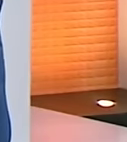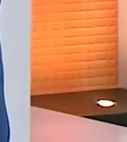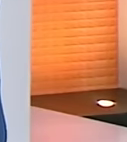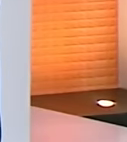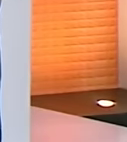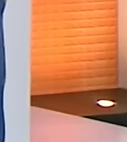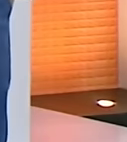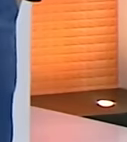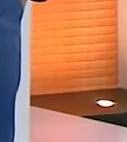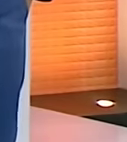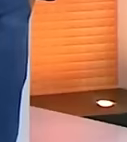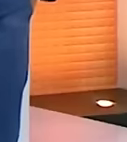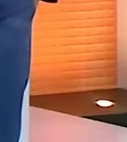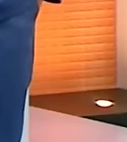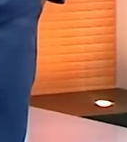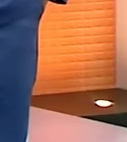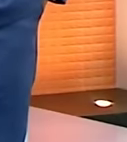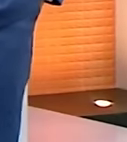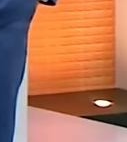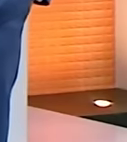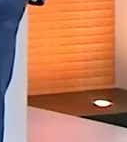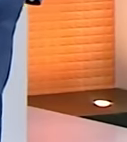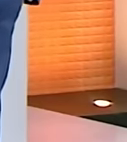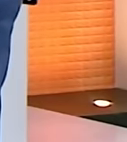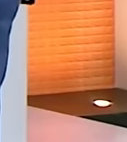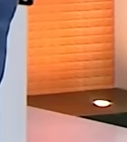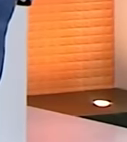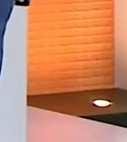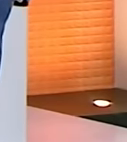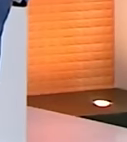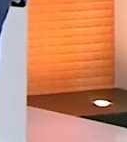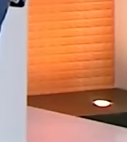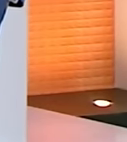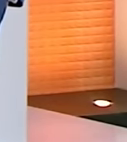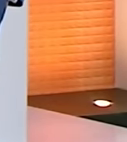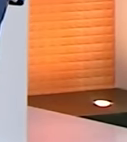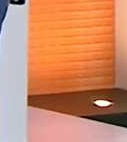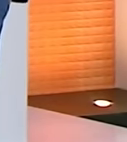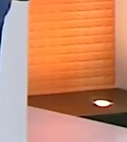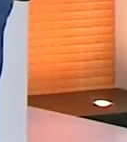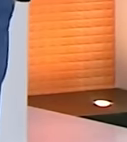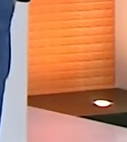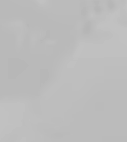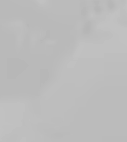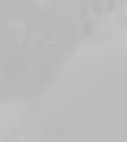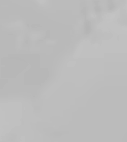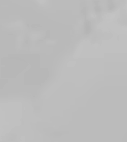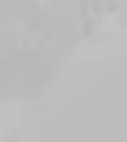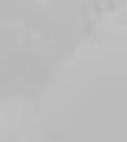Pinoy TV at sa www.gmanews.tv.